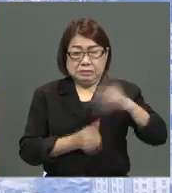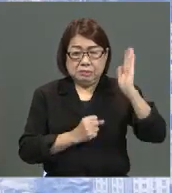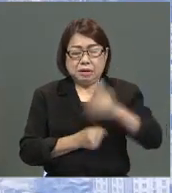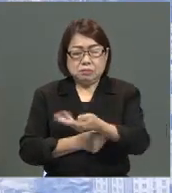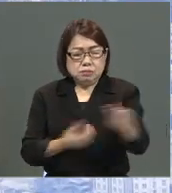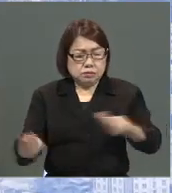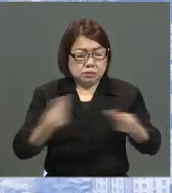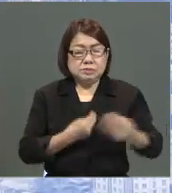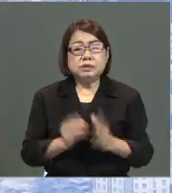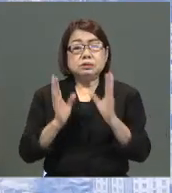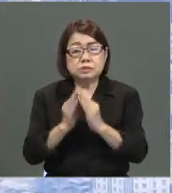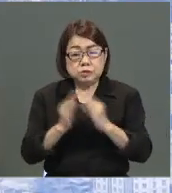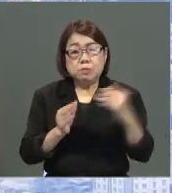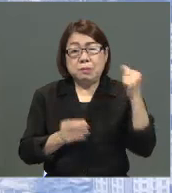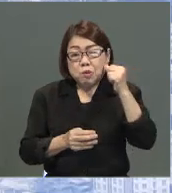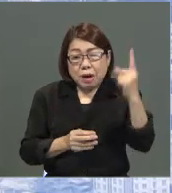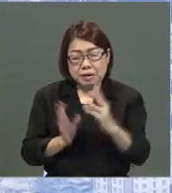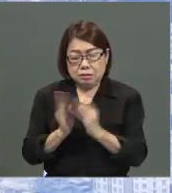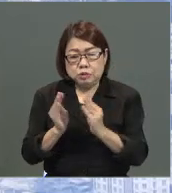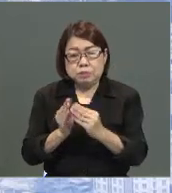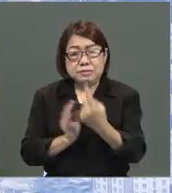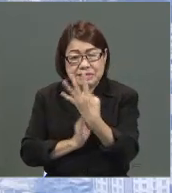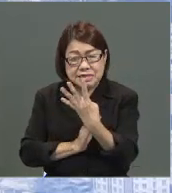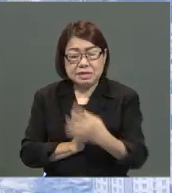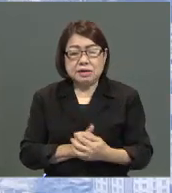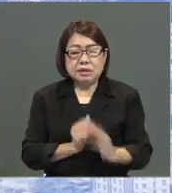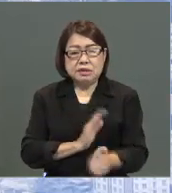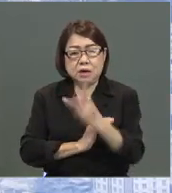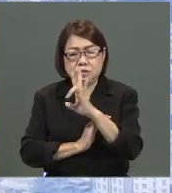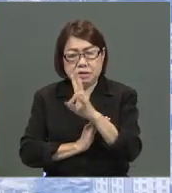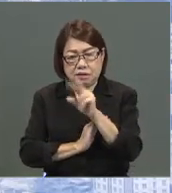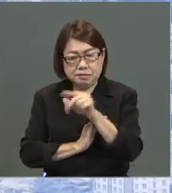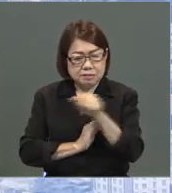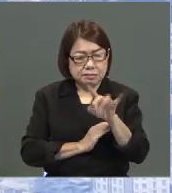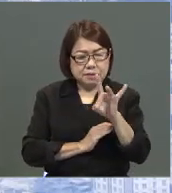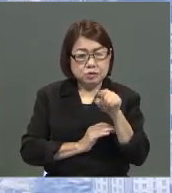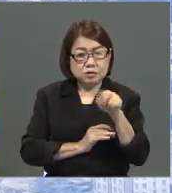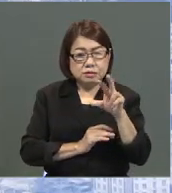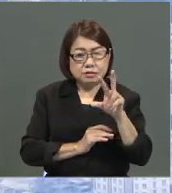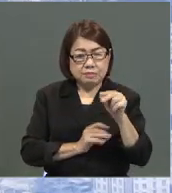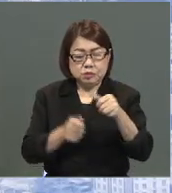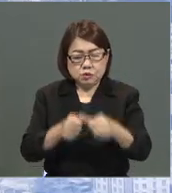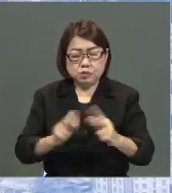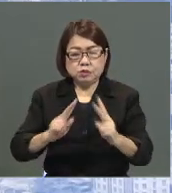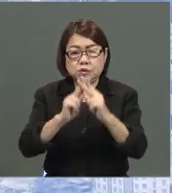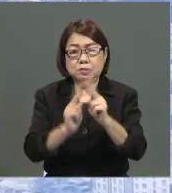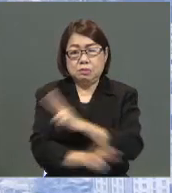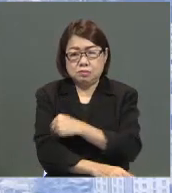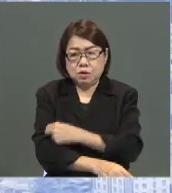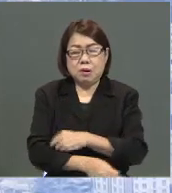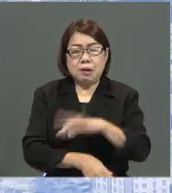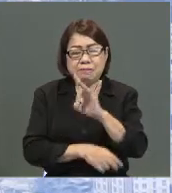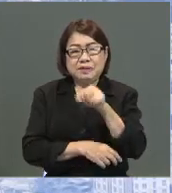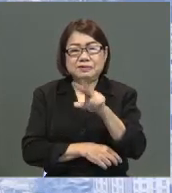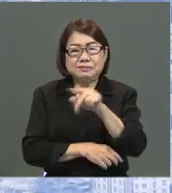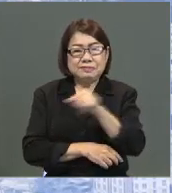นะครับแล้วก็ที่สำคัญส่วนของชุดข้อมูลที่มาจากการกระทรวงสาธารณสุขมาจากทางฝั่งสปกสพมนะครับต่างกระทรวงการต่างประเทศโอเยอะแยะมากมายนะครับถึงถึงต้องเอ่ยนามให้ทั้งหมดเนี่ยนะครับเราถึงได้มีตรงนี้ต้องมีการประชุมกันวันนึง4ประชุมนะครับ 7:30นถึงหน้าที่กระทรวงสาธารณสุข8:30นถึง